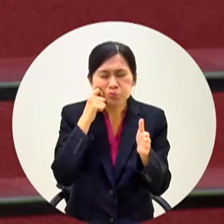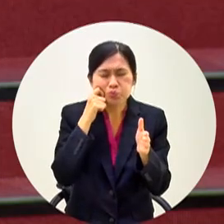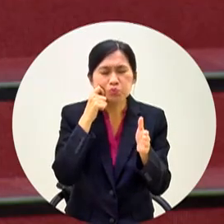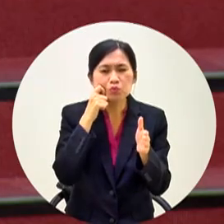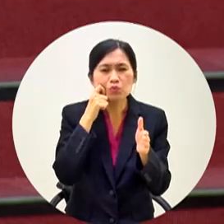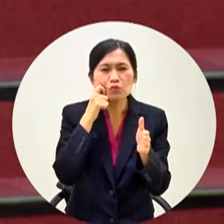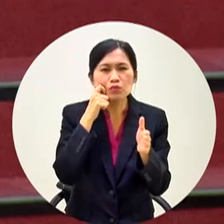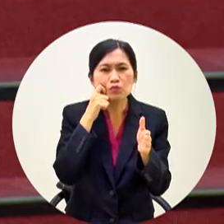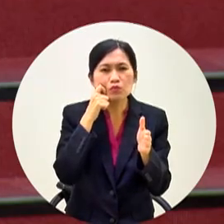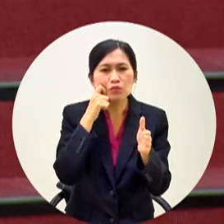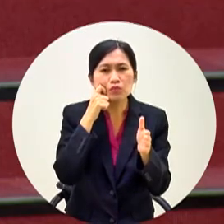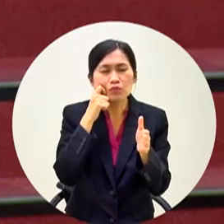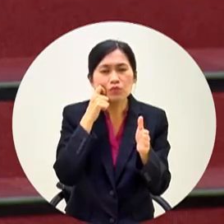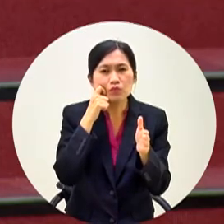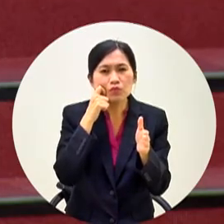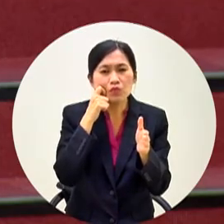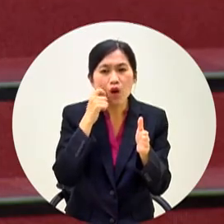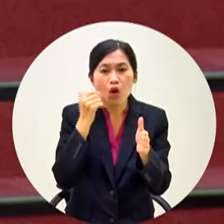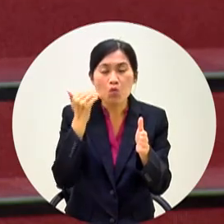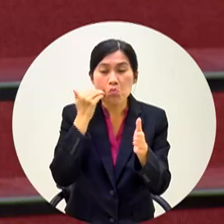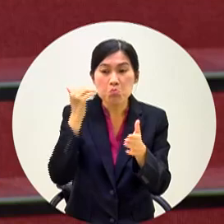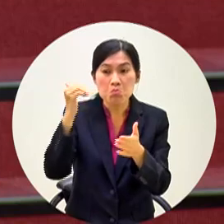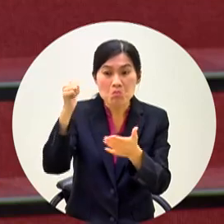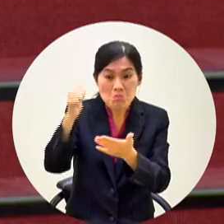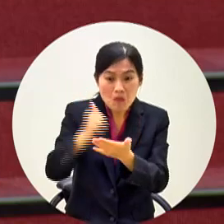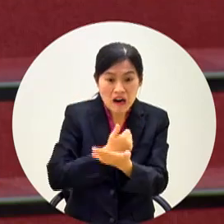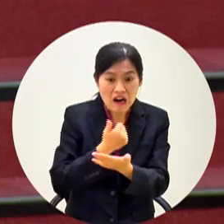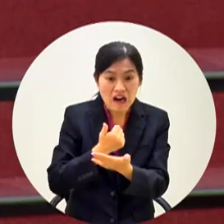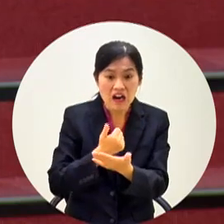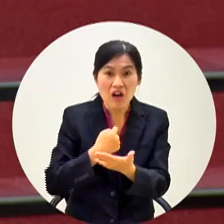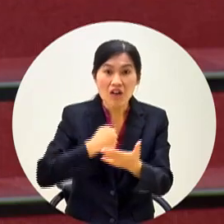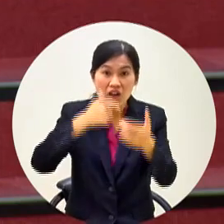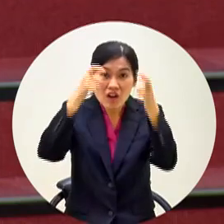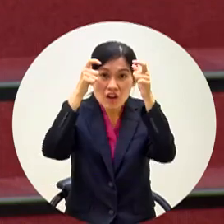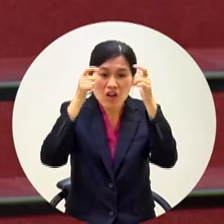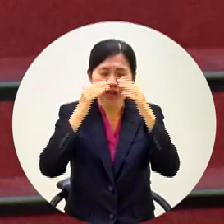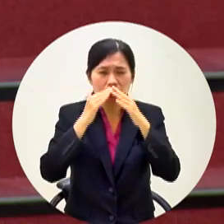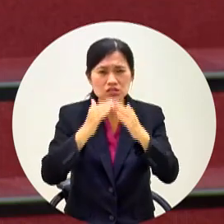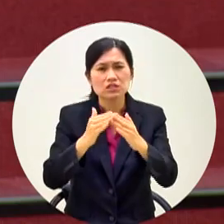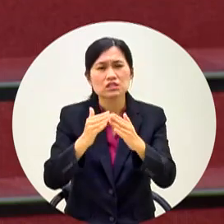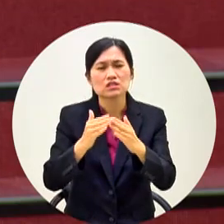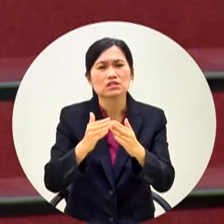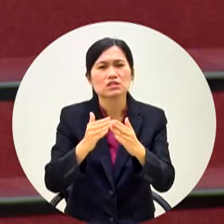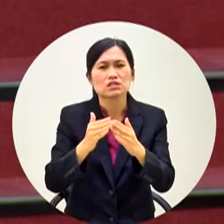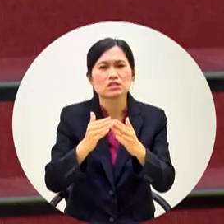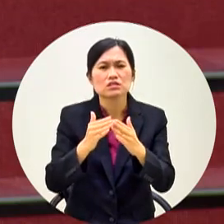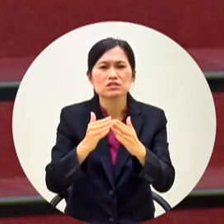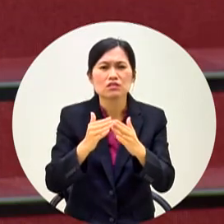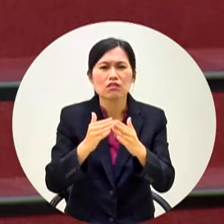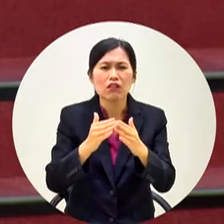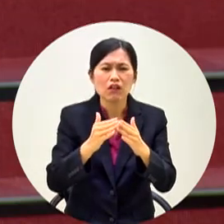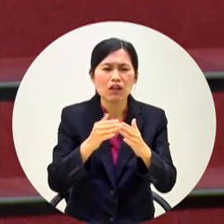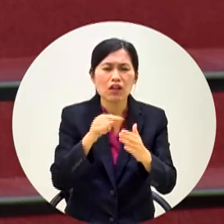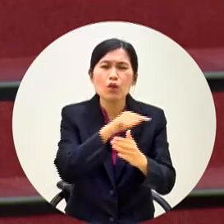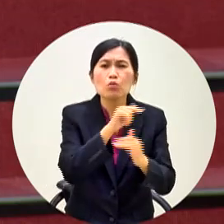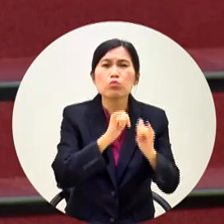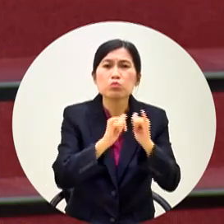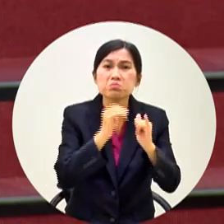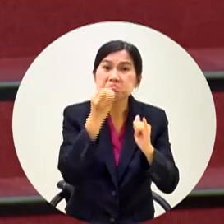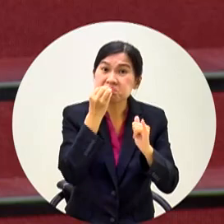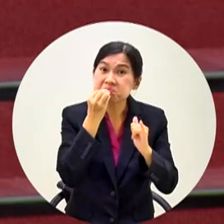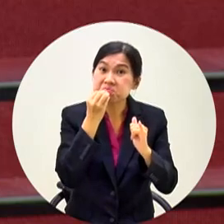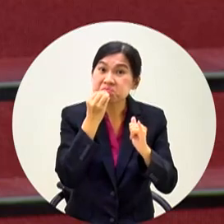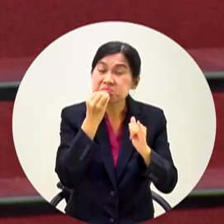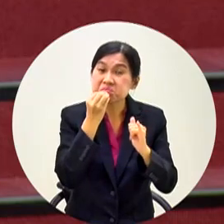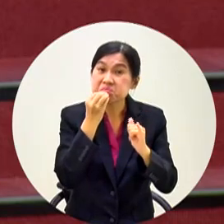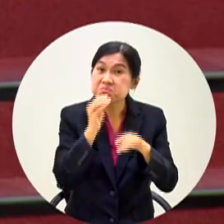轮流到了这个高雄市的时候，又怎么能够确认我们不让我们的市民吃到呢？那市长一直